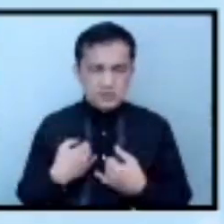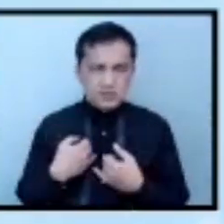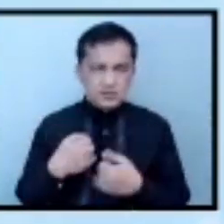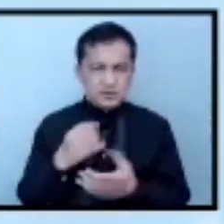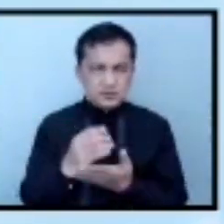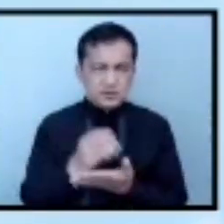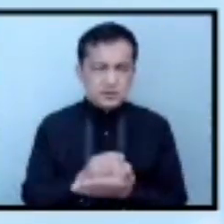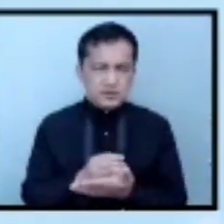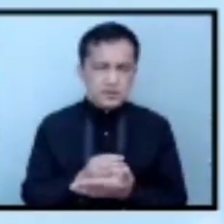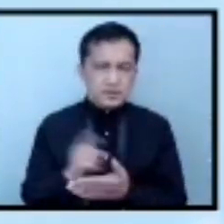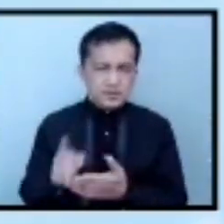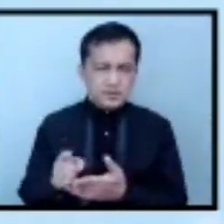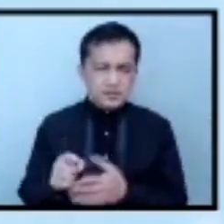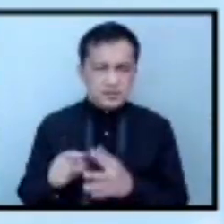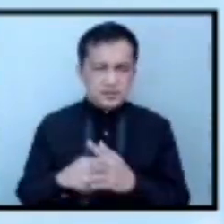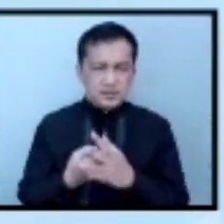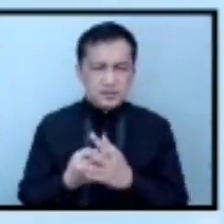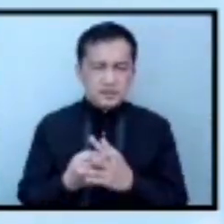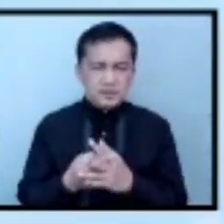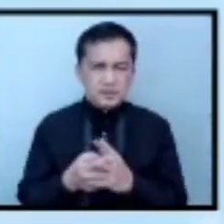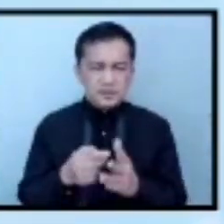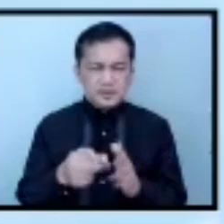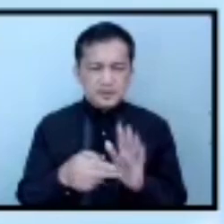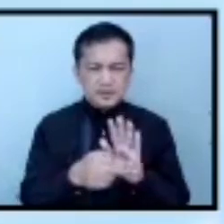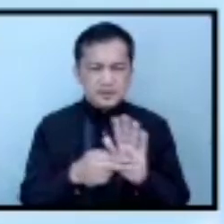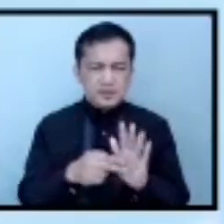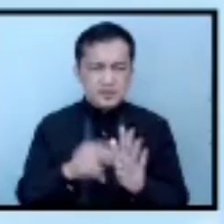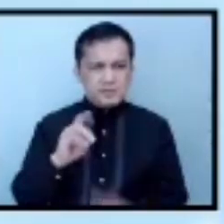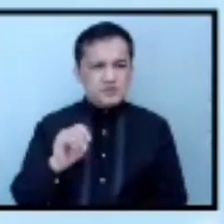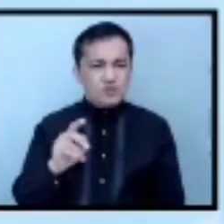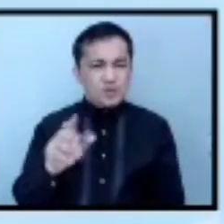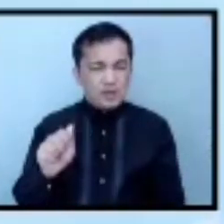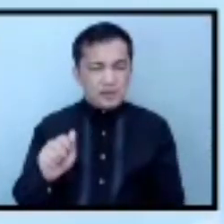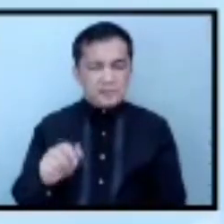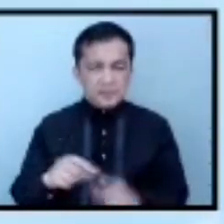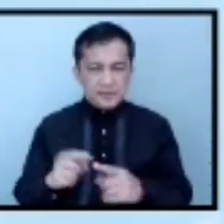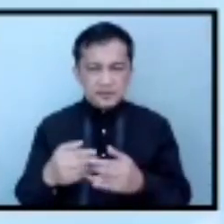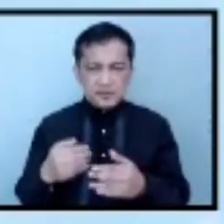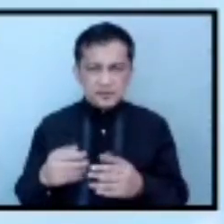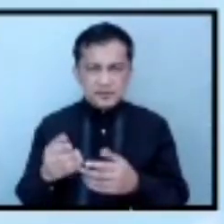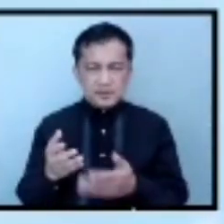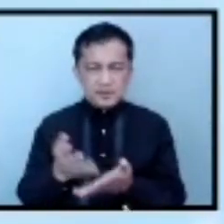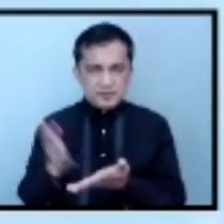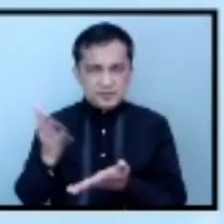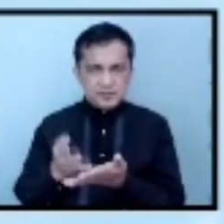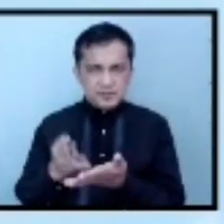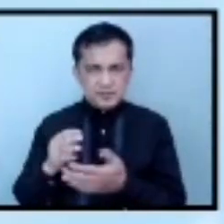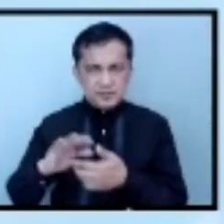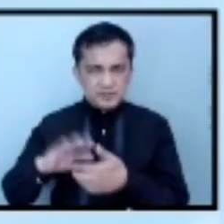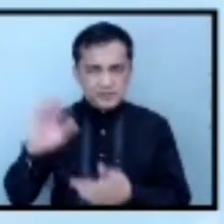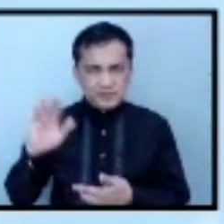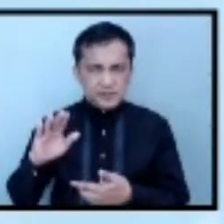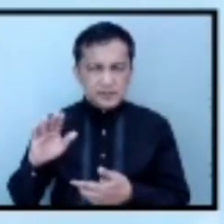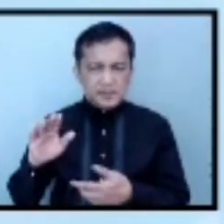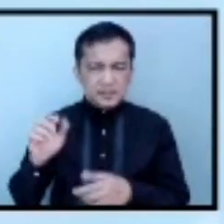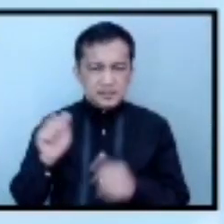ang kanyang sariling brand na Avec Moi. Ngunit bago pa man na-upload ang vlog ng Asian Persuasion actress, ay